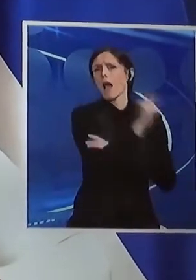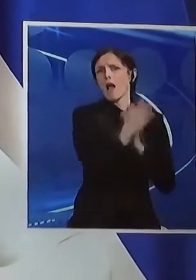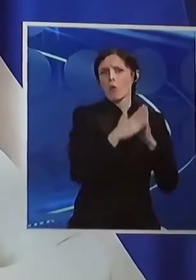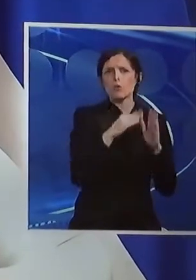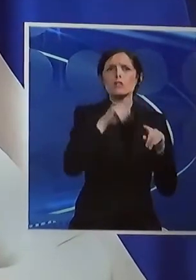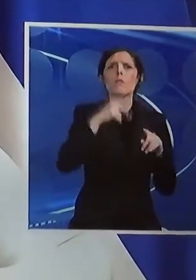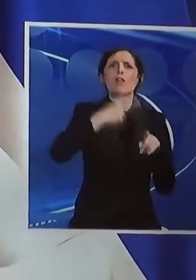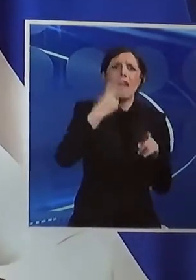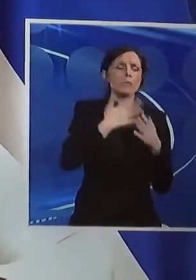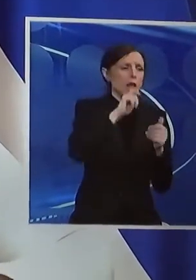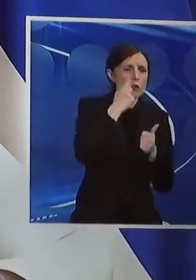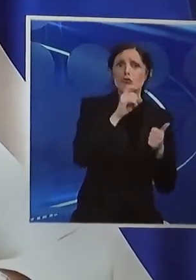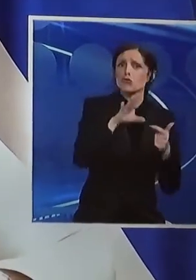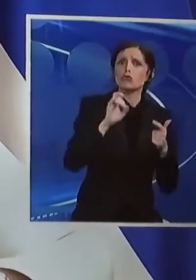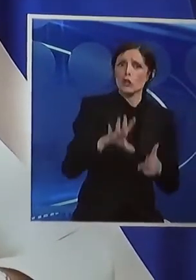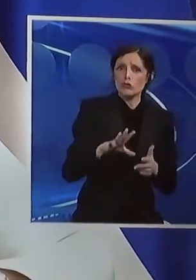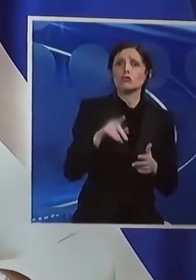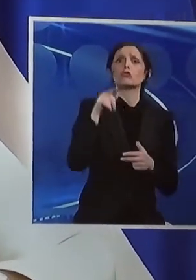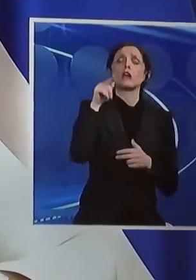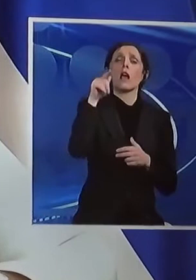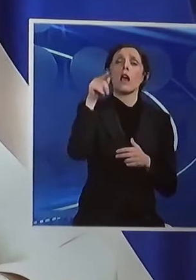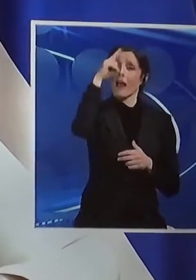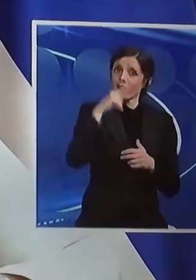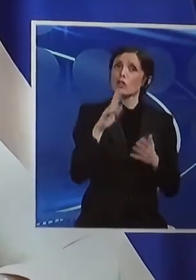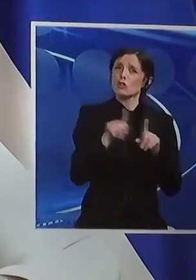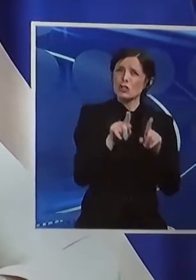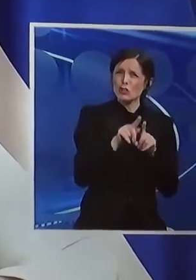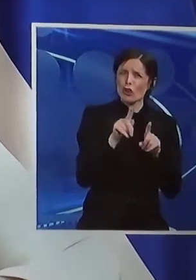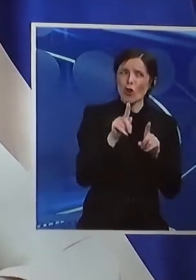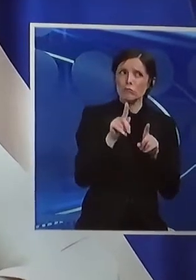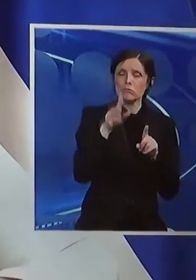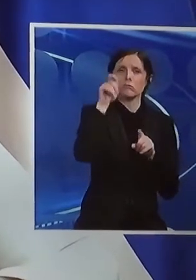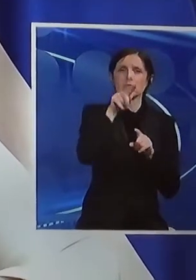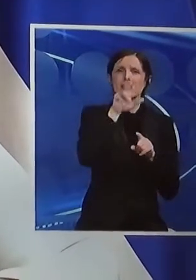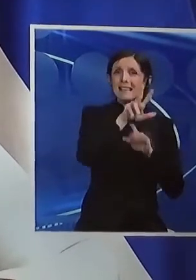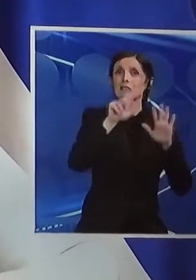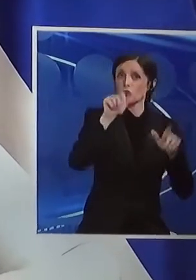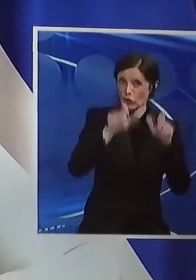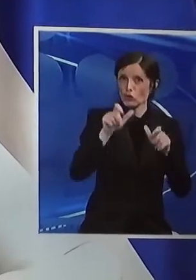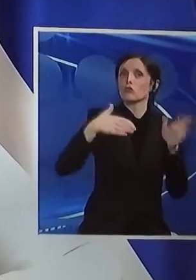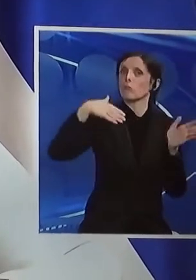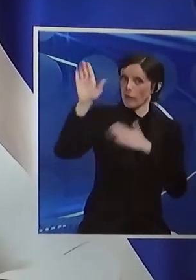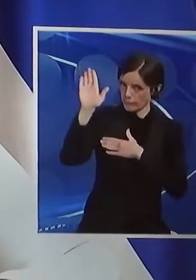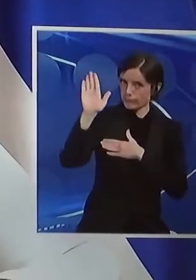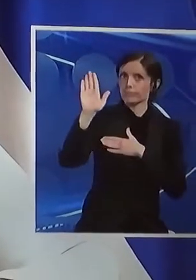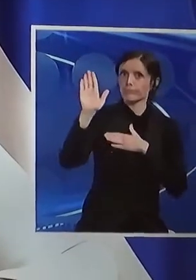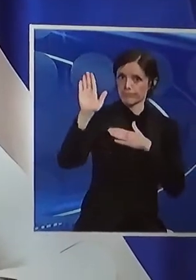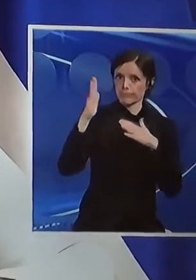osoba otpušteno. Tako da, zaključno sa ovim momentom, možemo da kažemo da